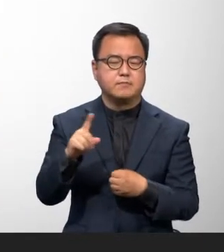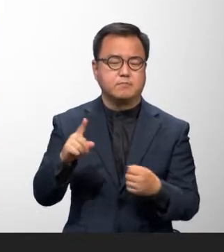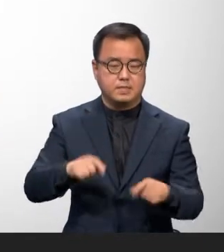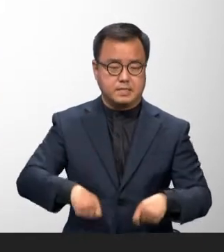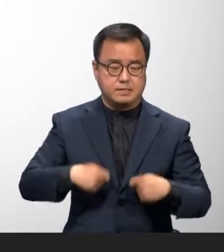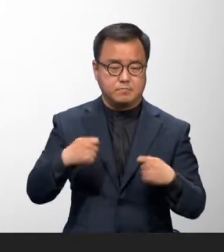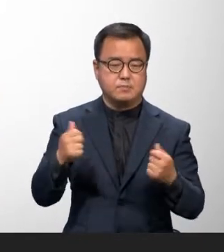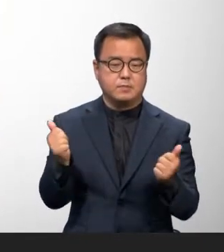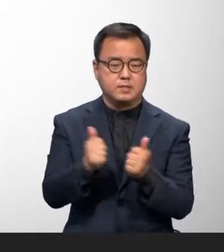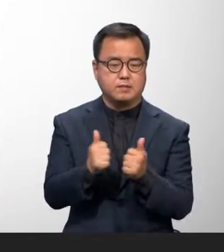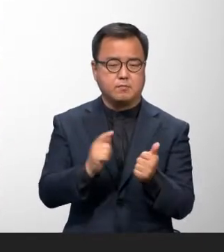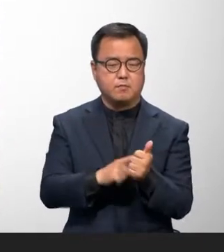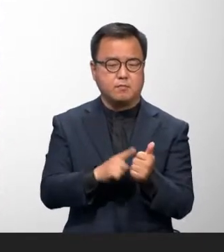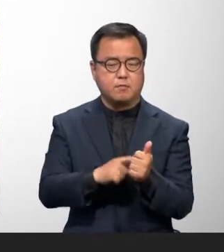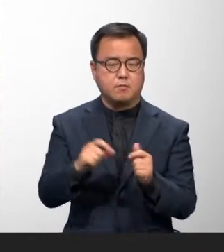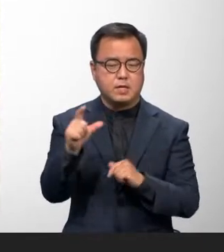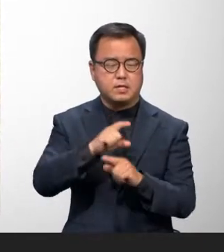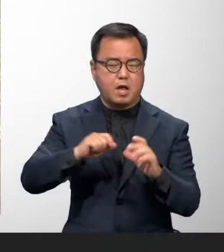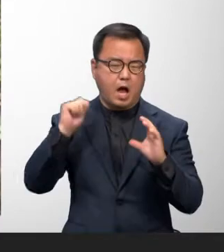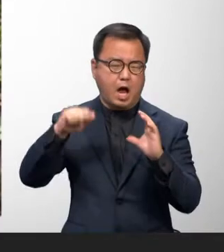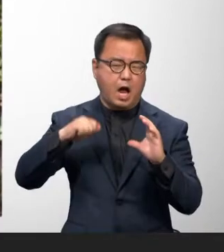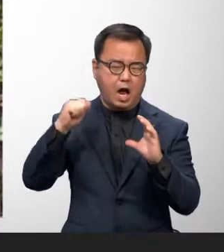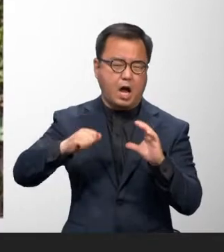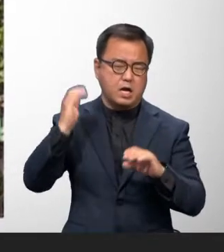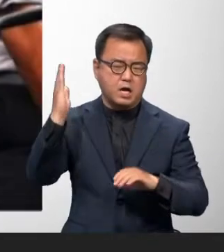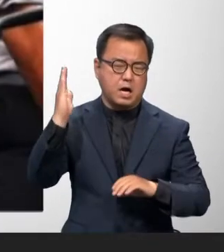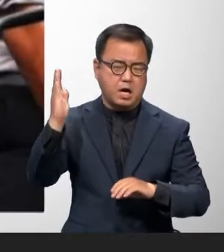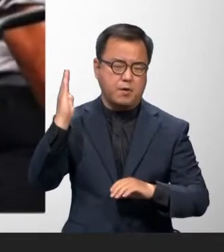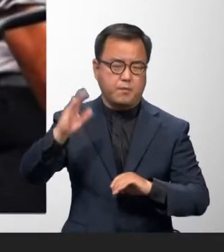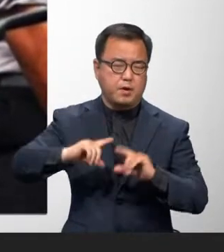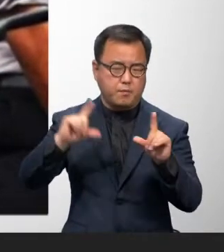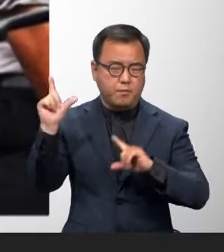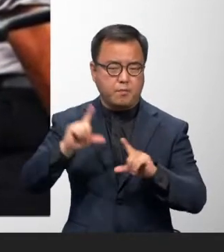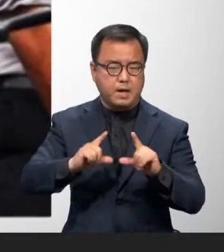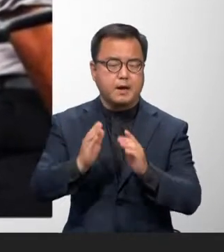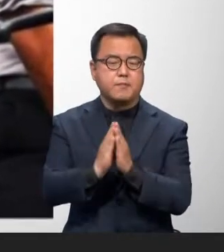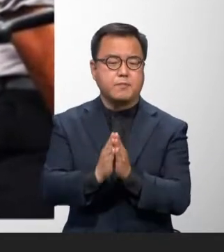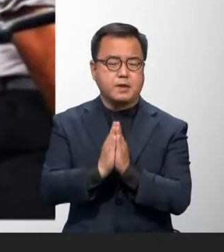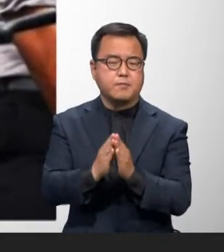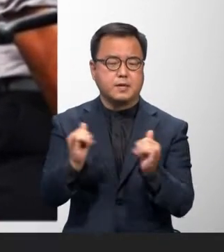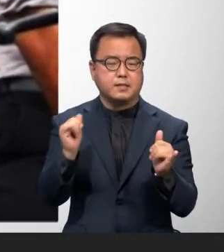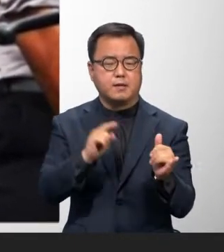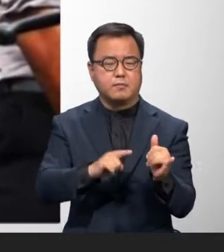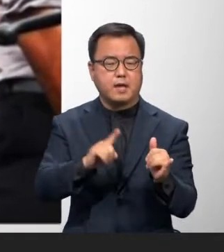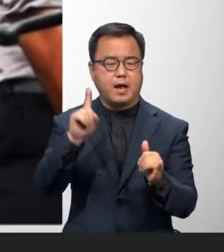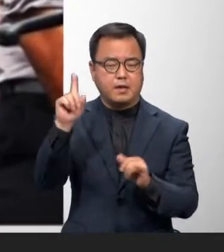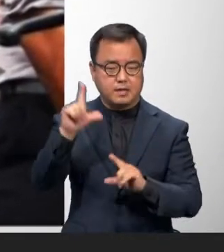들고 열정적으로 연설하는 모습은 이제 미얀마 시민들에게 하나의 상징이 됐습니다.